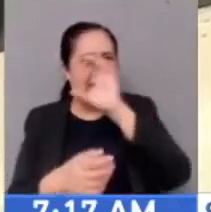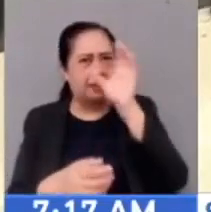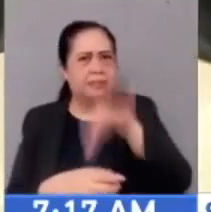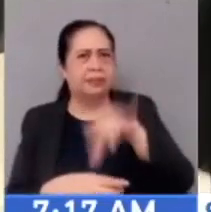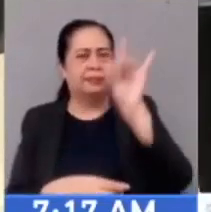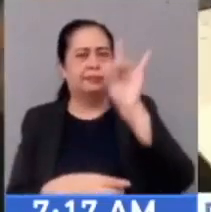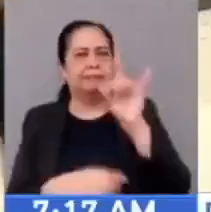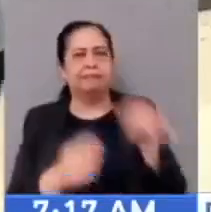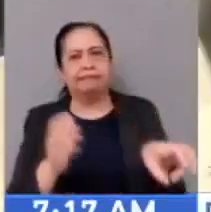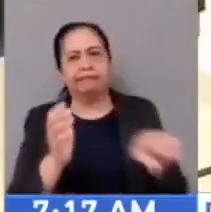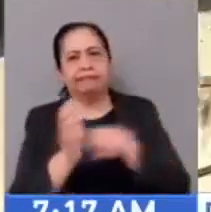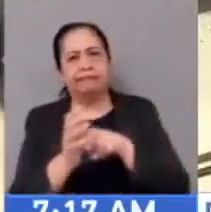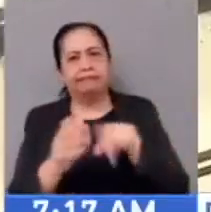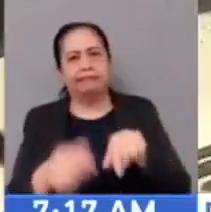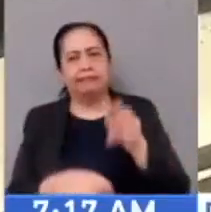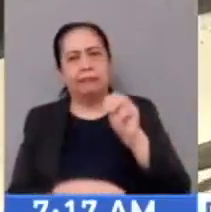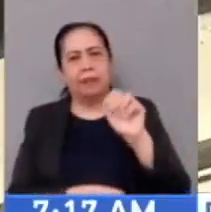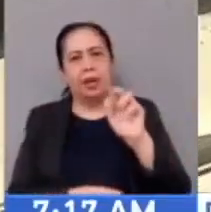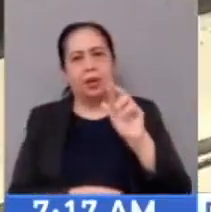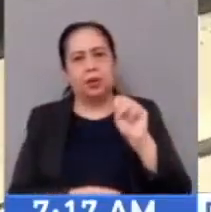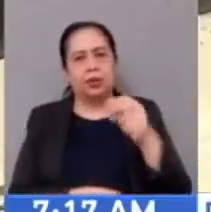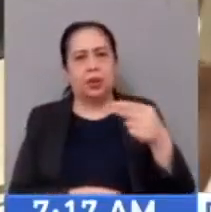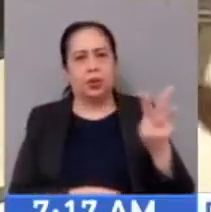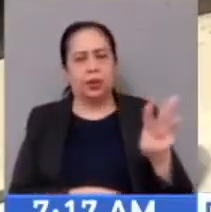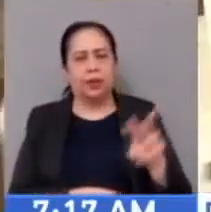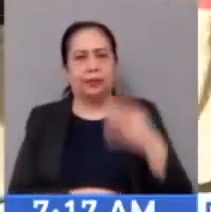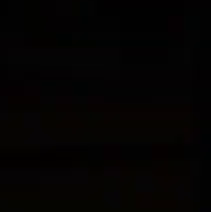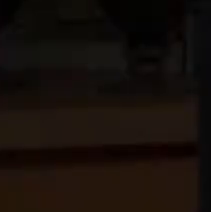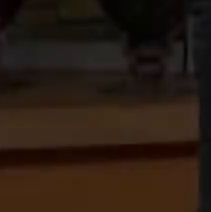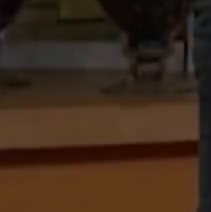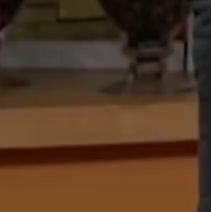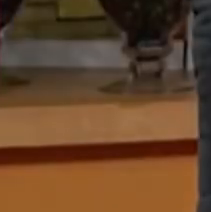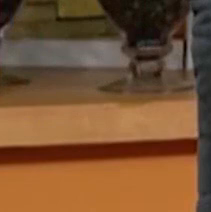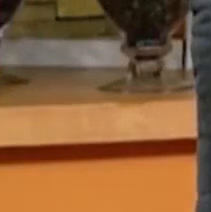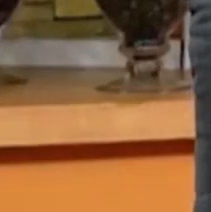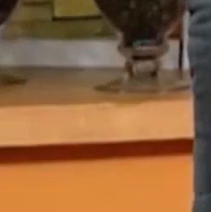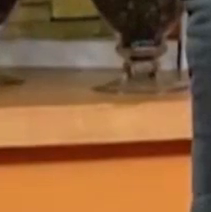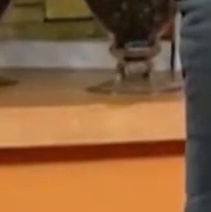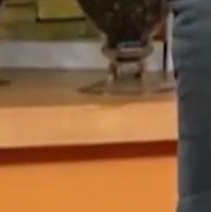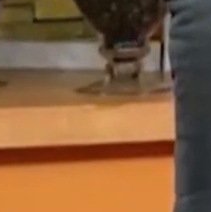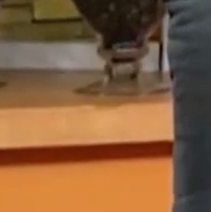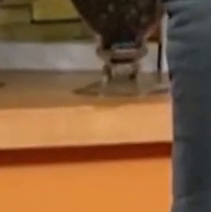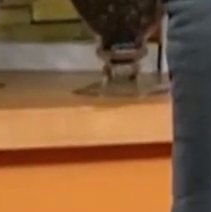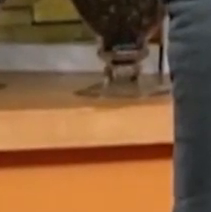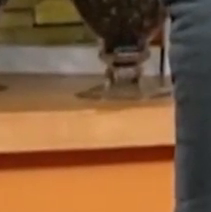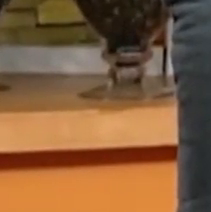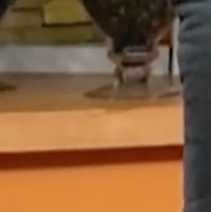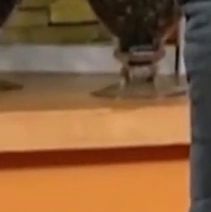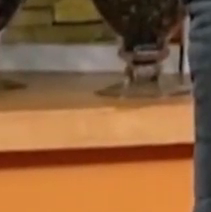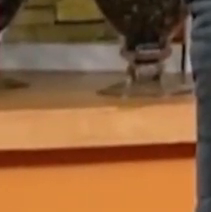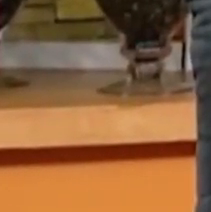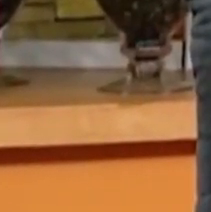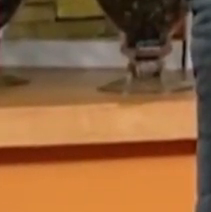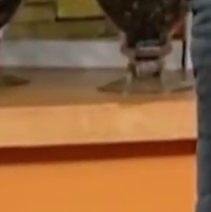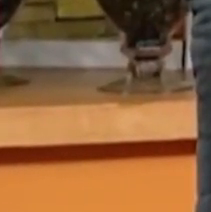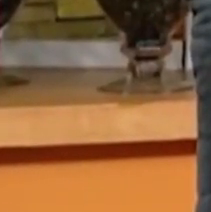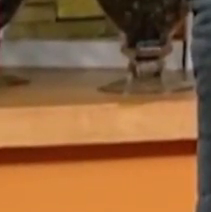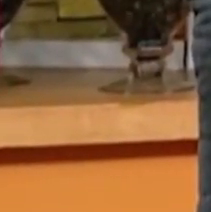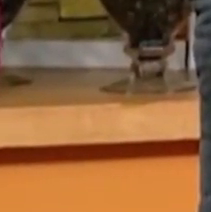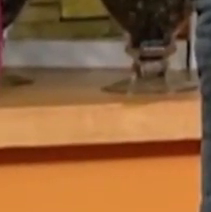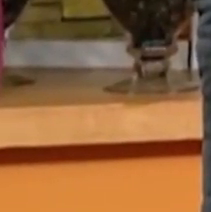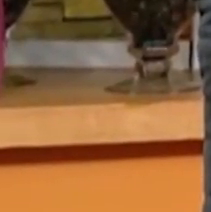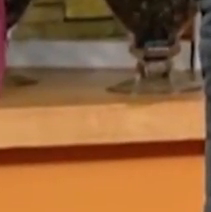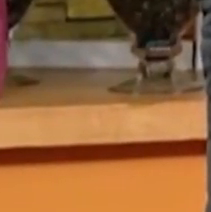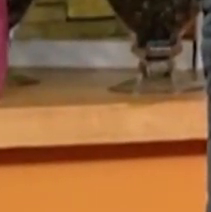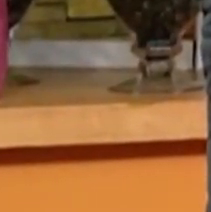Marcos Highway. Live mula rito, Bam Alegre. Buong puso para sa Pilipino. Igan, mauna ka sa mga balita. Panoorin ang unang balita sa